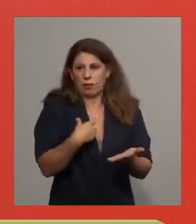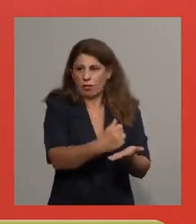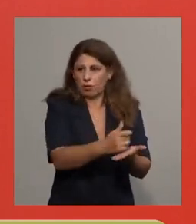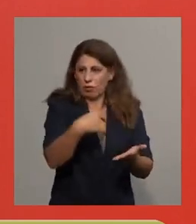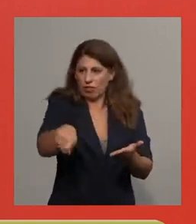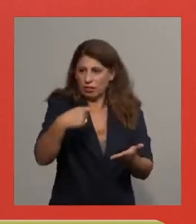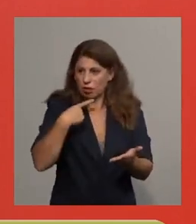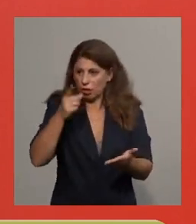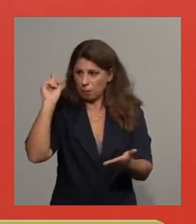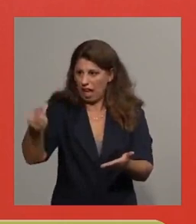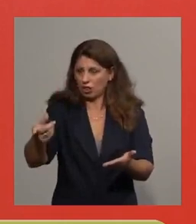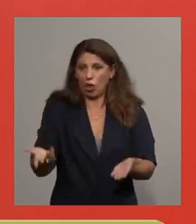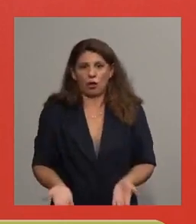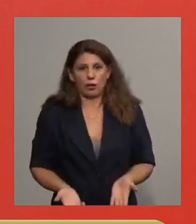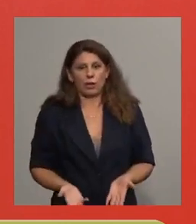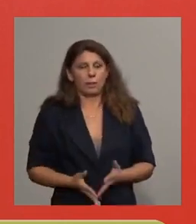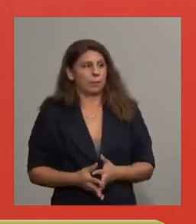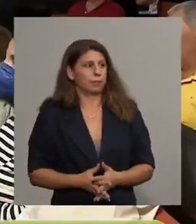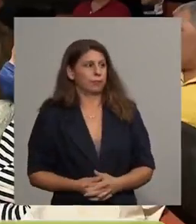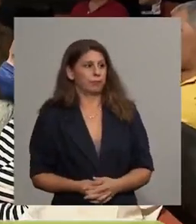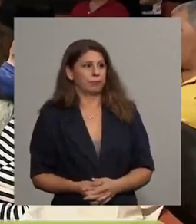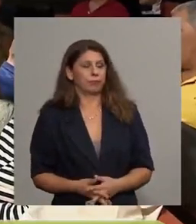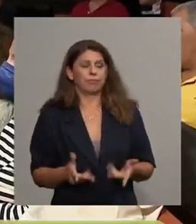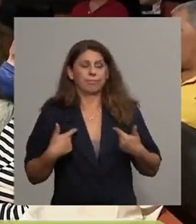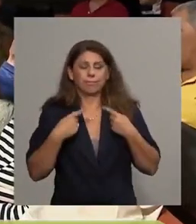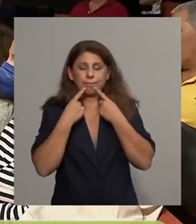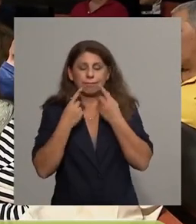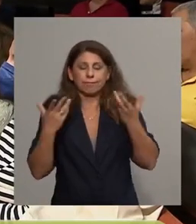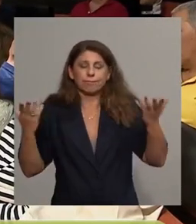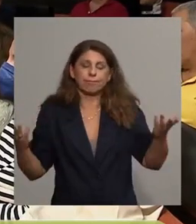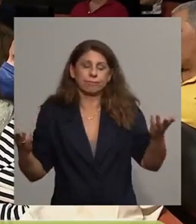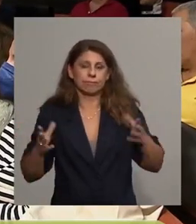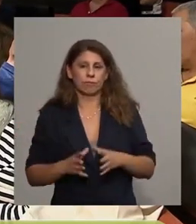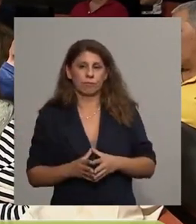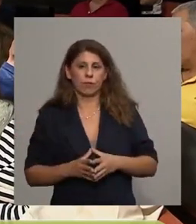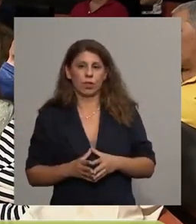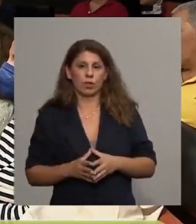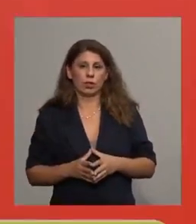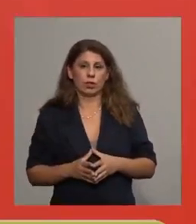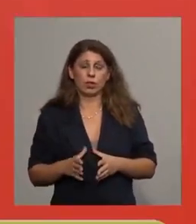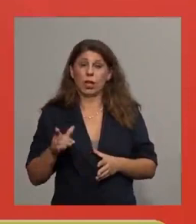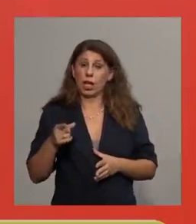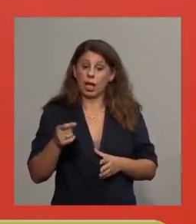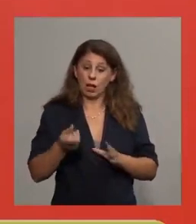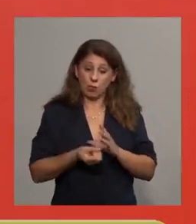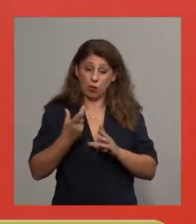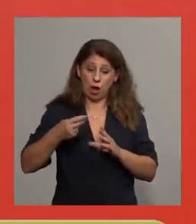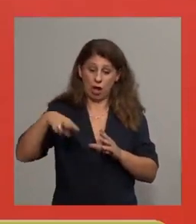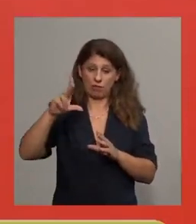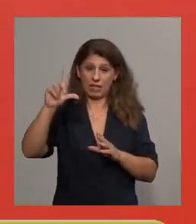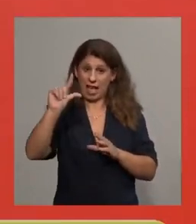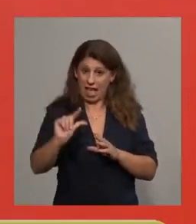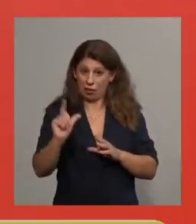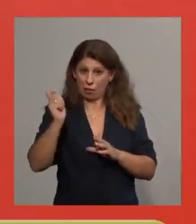άραγε? Όσο για την περίφημη νέα αύξηση στον κατώτατο μισθό